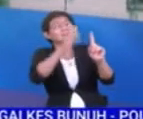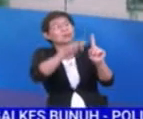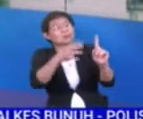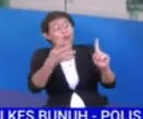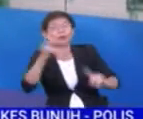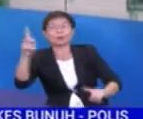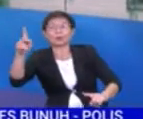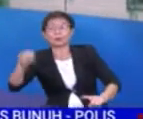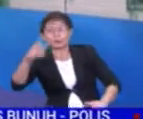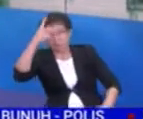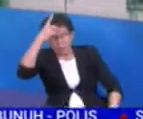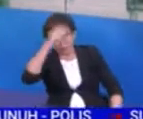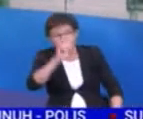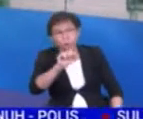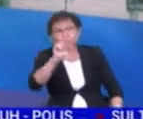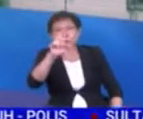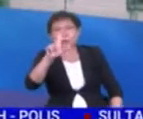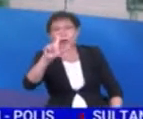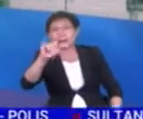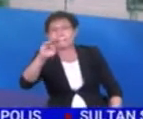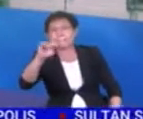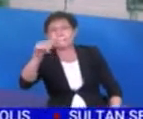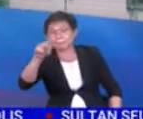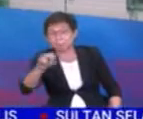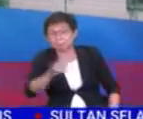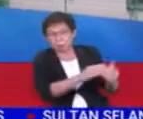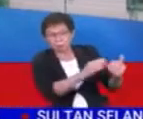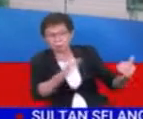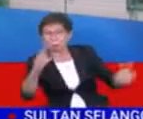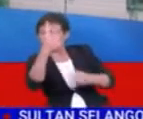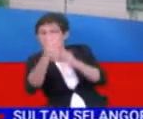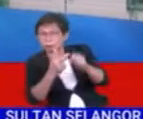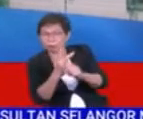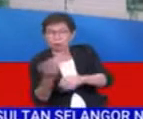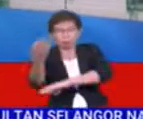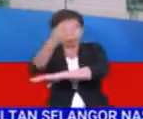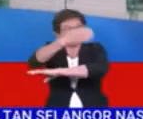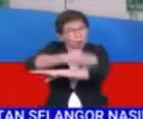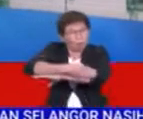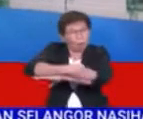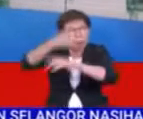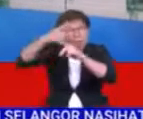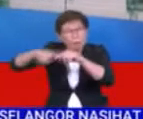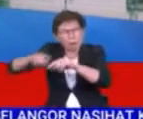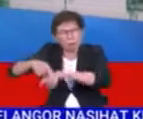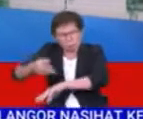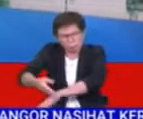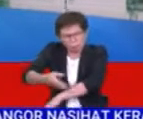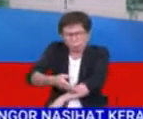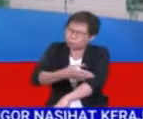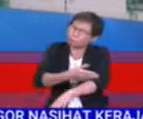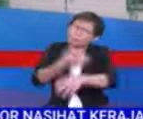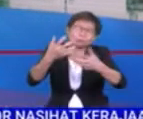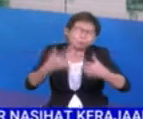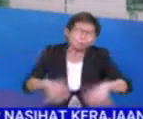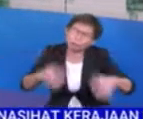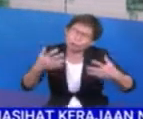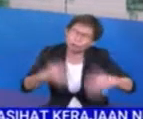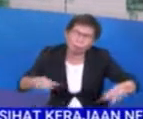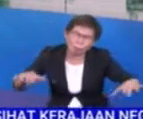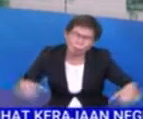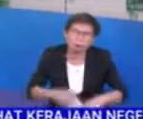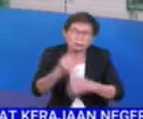ketemu menteri ratus lima kali berkata sepanjang 2 tahun sepadan ditutup berbagai penambah baikan telah dijalankan